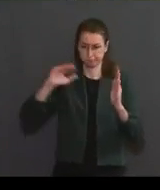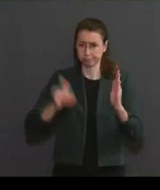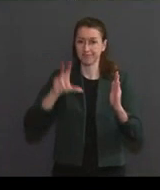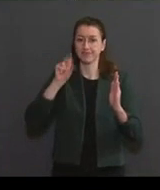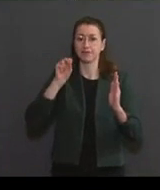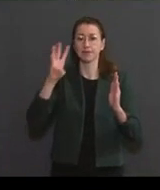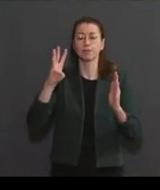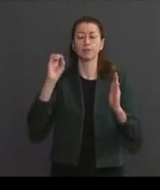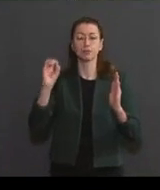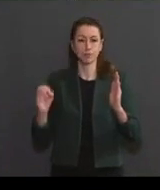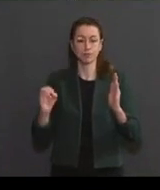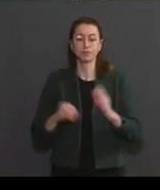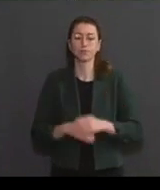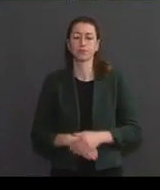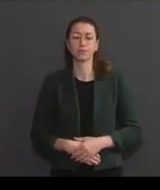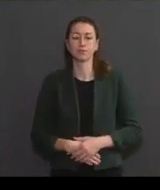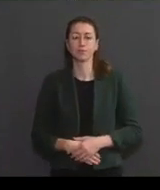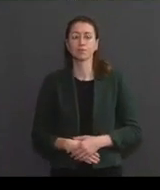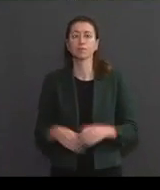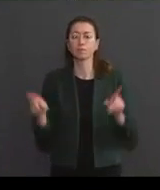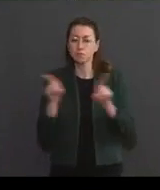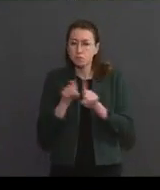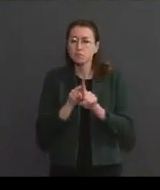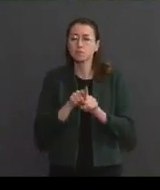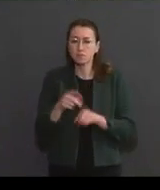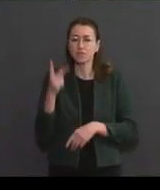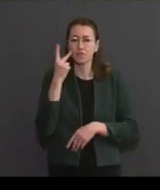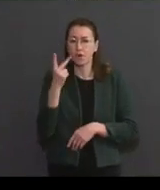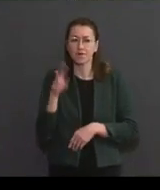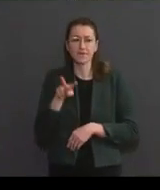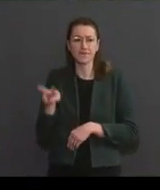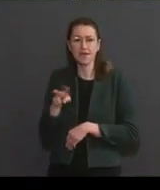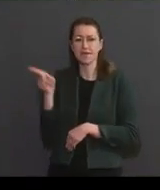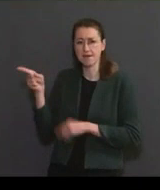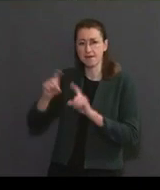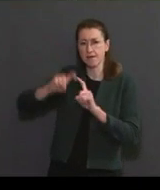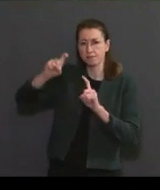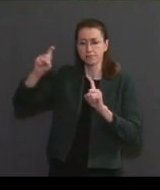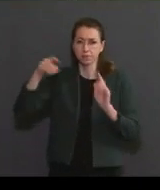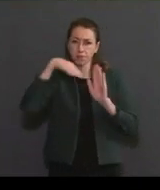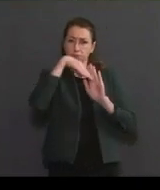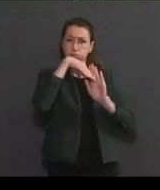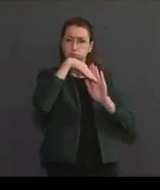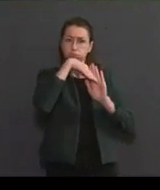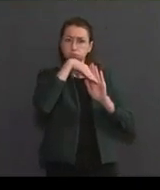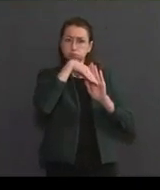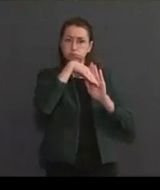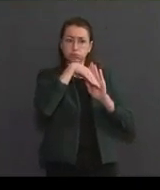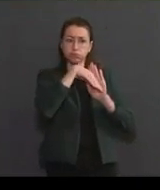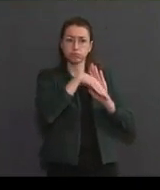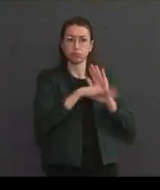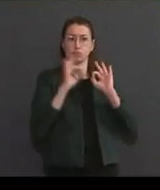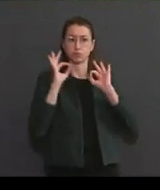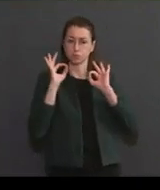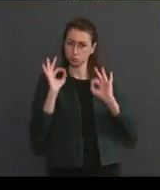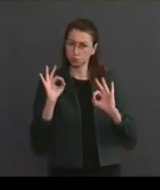voit sur la courbe verte que ces hospitalisations diminuent effectivement de manière conséquente. Ceci nous